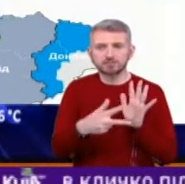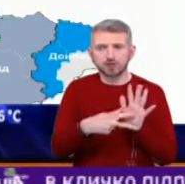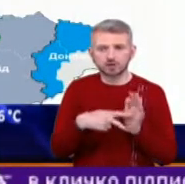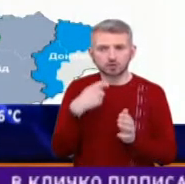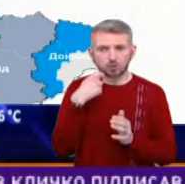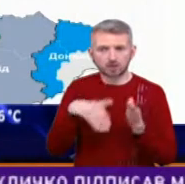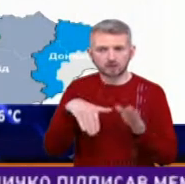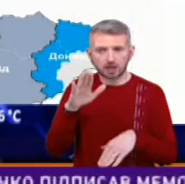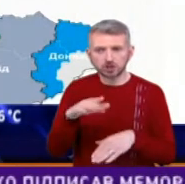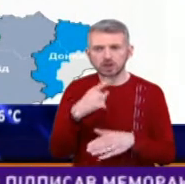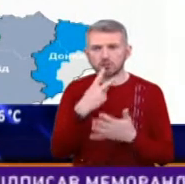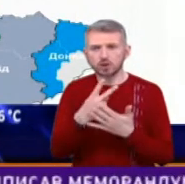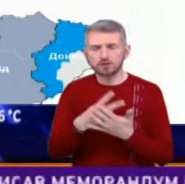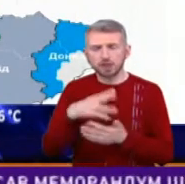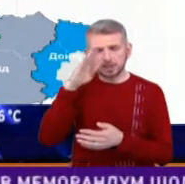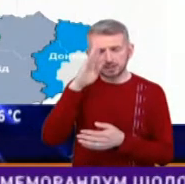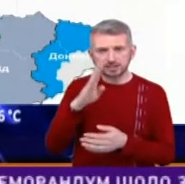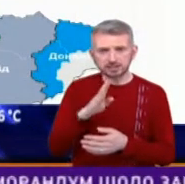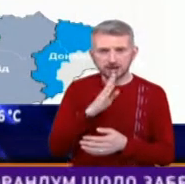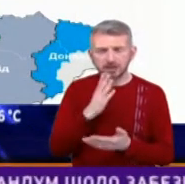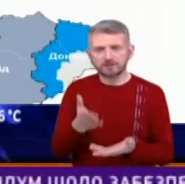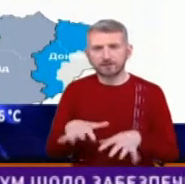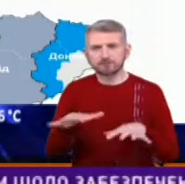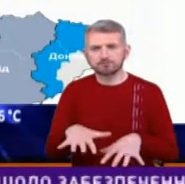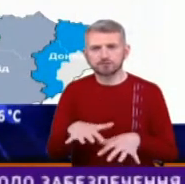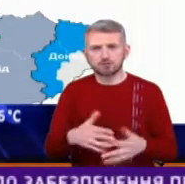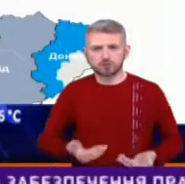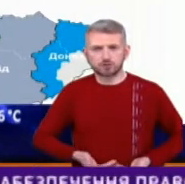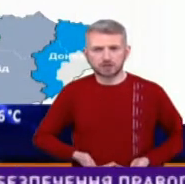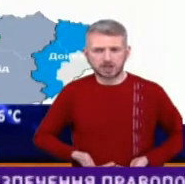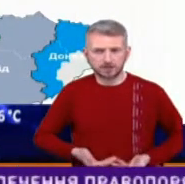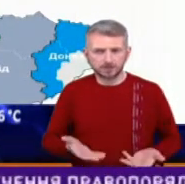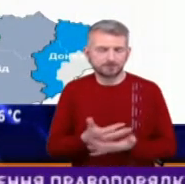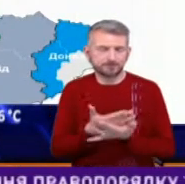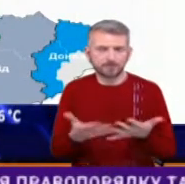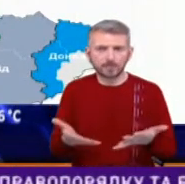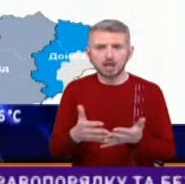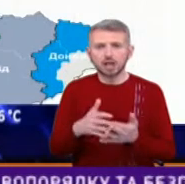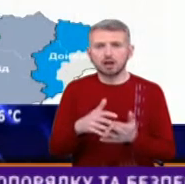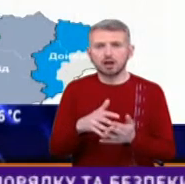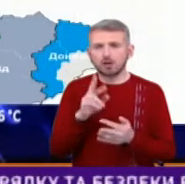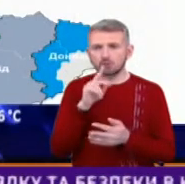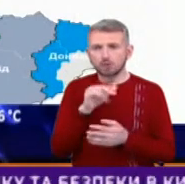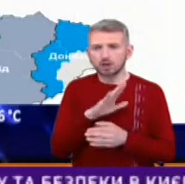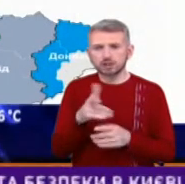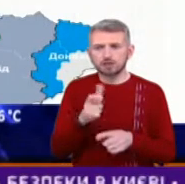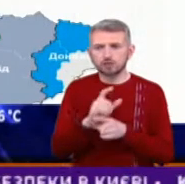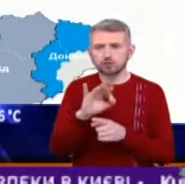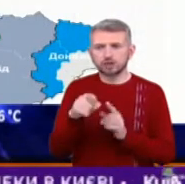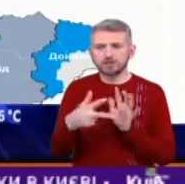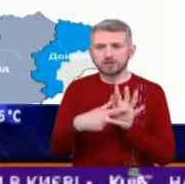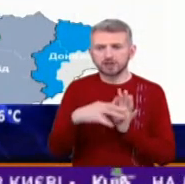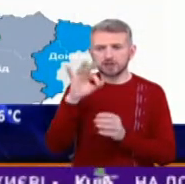за показниками стать, вік, тип поселення і регіон проживання. Статистична похибка вибірки не більше